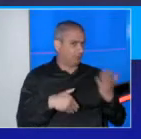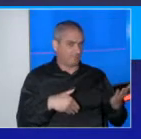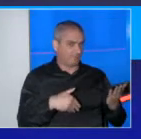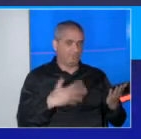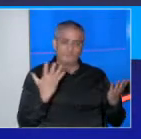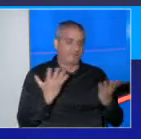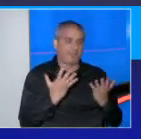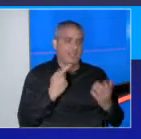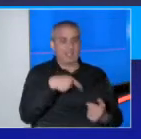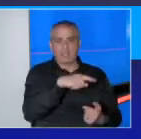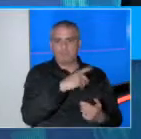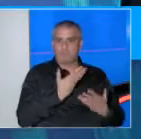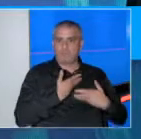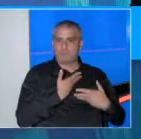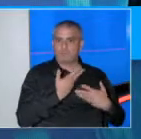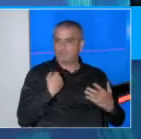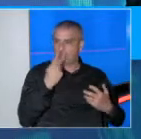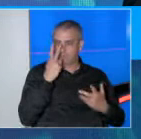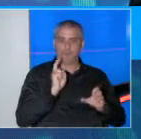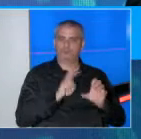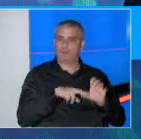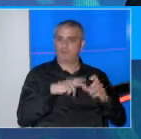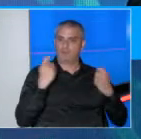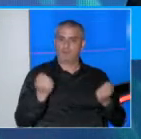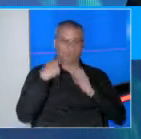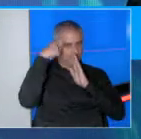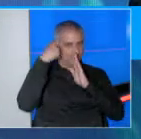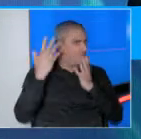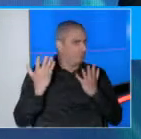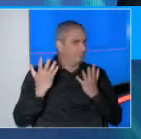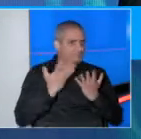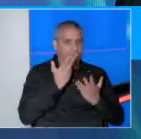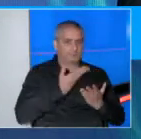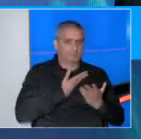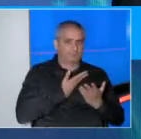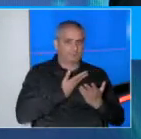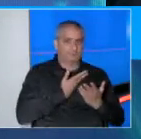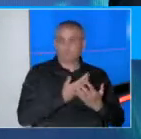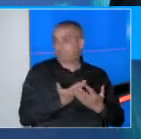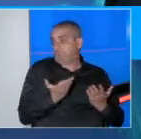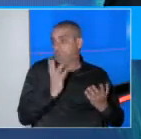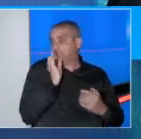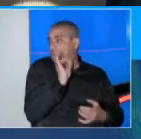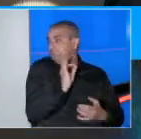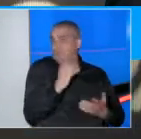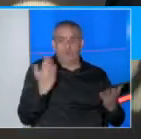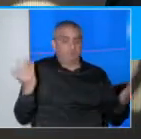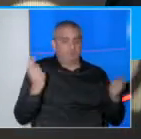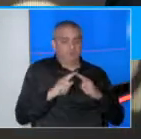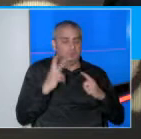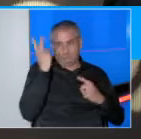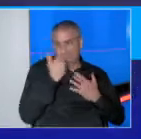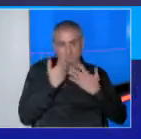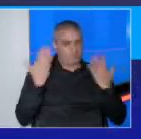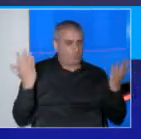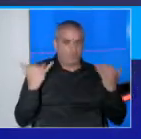דבר, איך הם באמת מקבלים את זה? ראיתי שהם השתתפו בסרטון, אבל איך הם מקבלים את זה? גם עבורם זה סוג של המובן